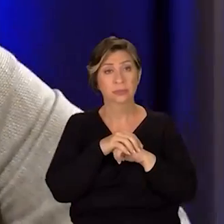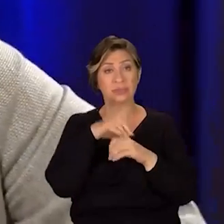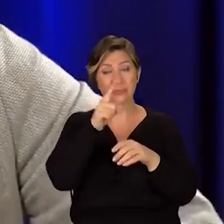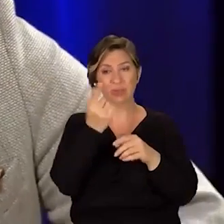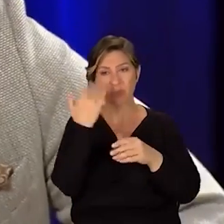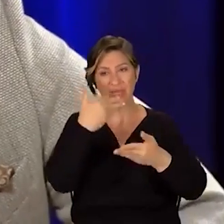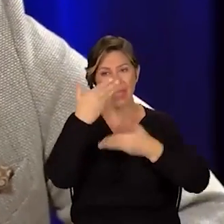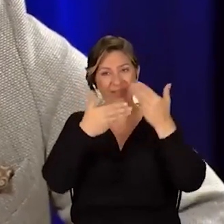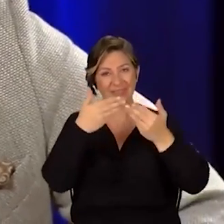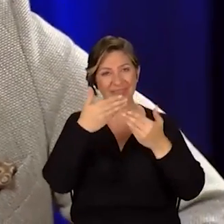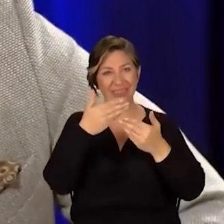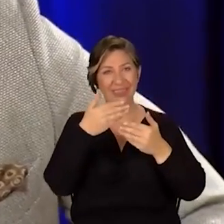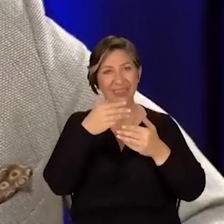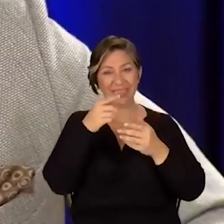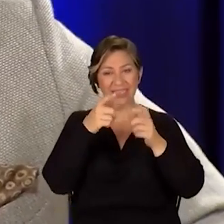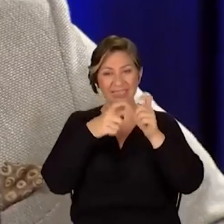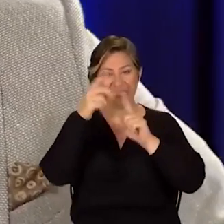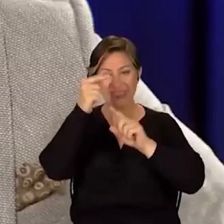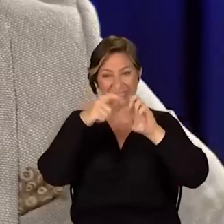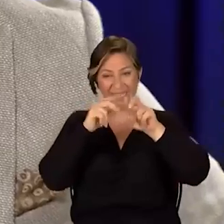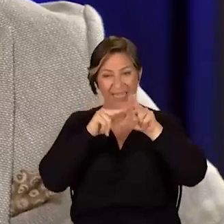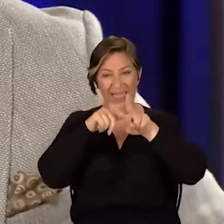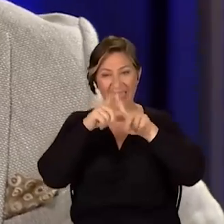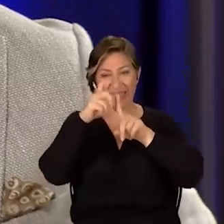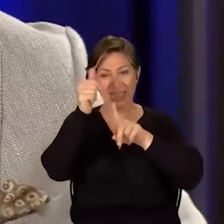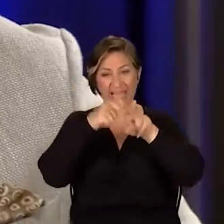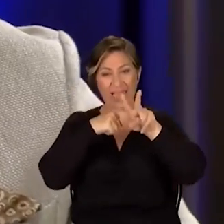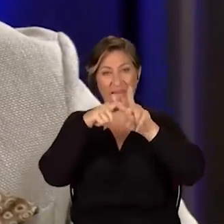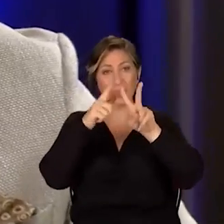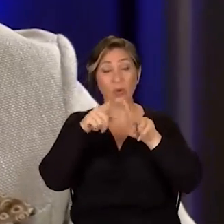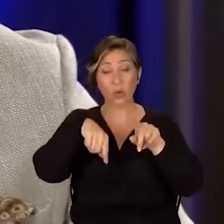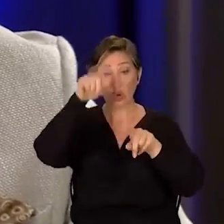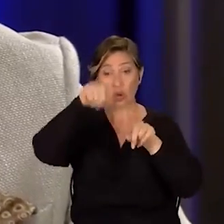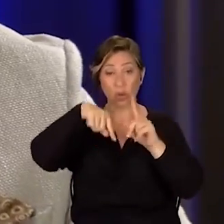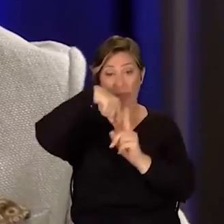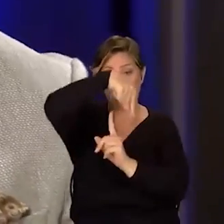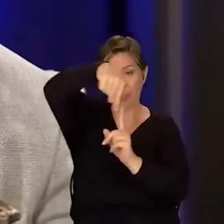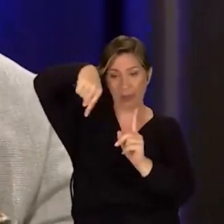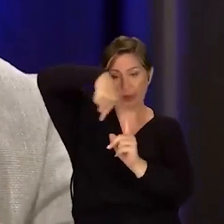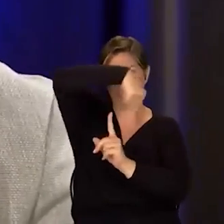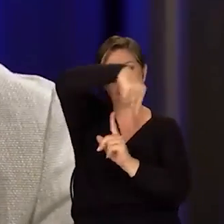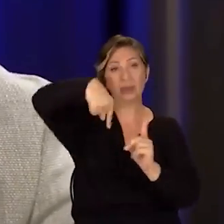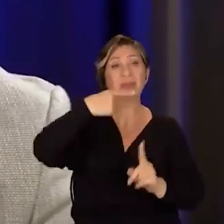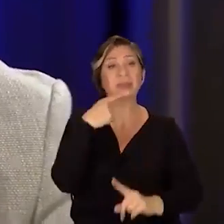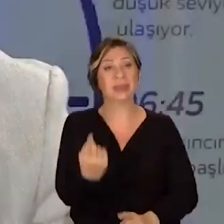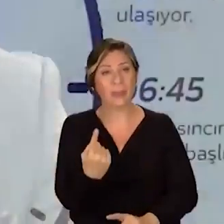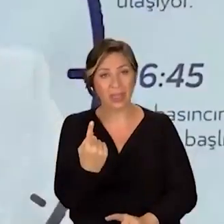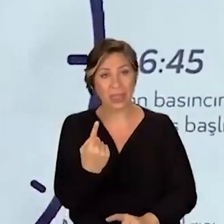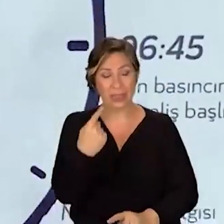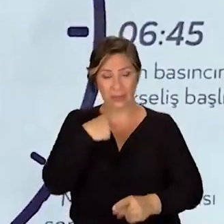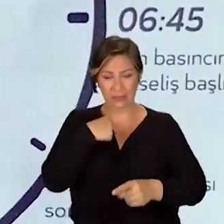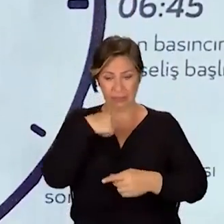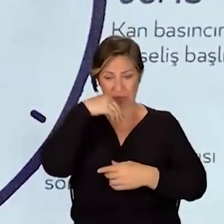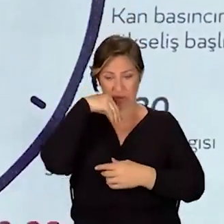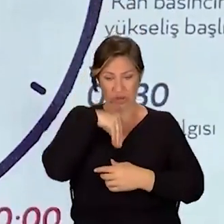de verdiğiniz sirkadiyen ritim dediniz. Sirkadiyen günün etrafında dönmek demek. Hmm. Şimdi bizim içerimizde